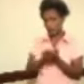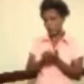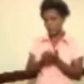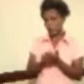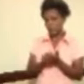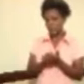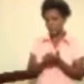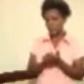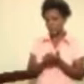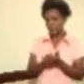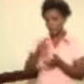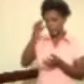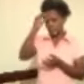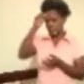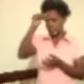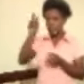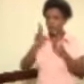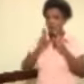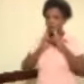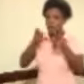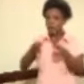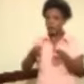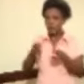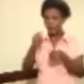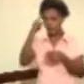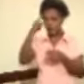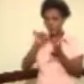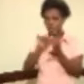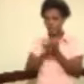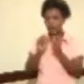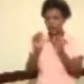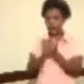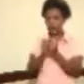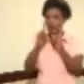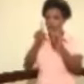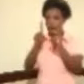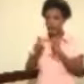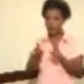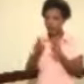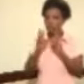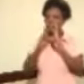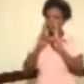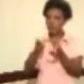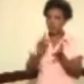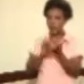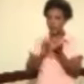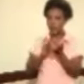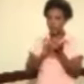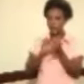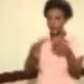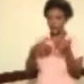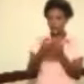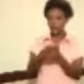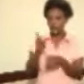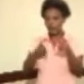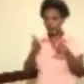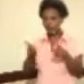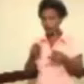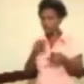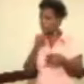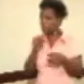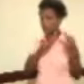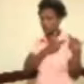ce phénomène que j'ai envie de débattre, encore crash économique, ça. Et c'était un bagage qui arrivait tout le monde. Et d'ailleurs, je ne suis pas responsable de